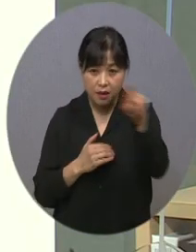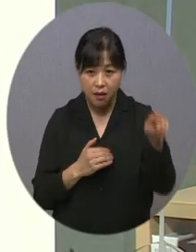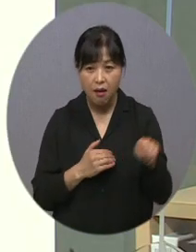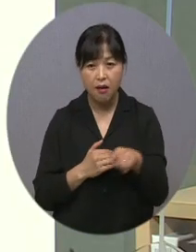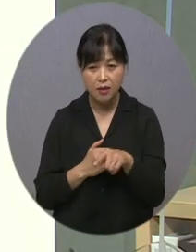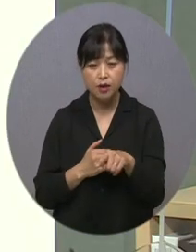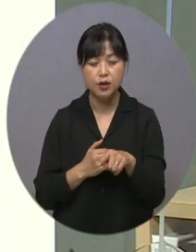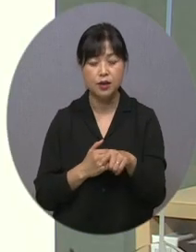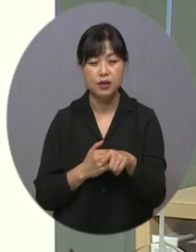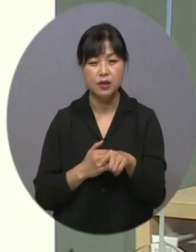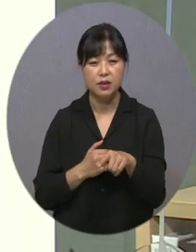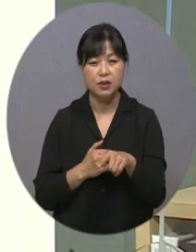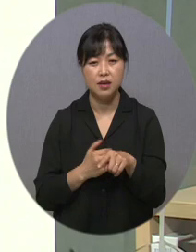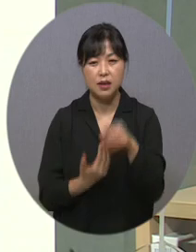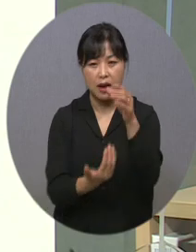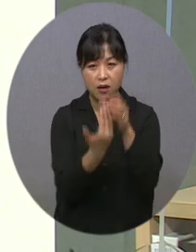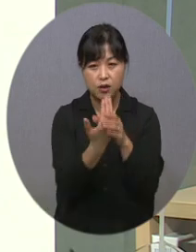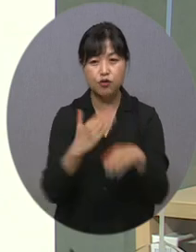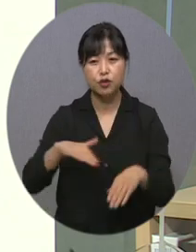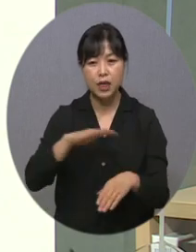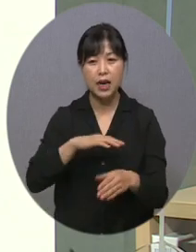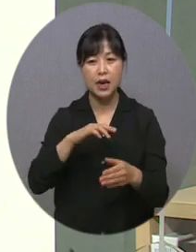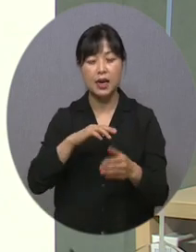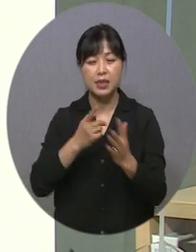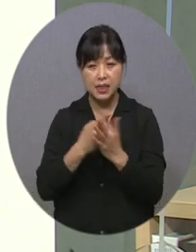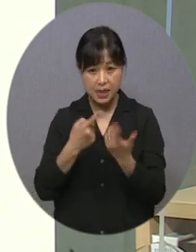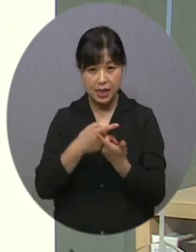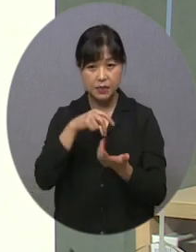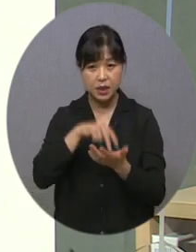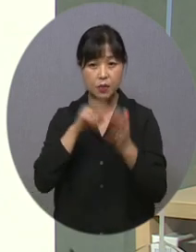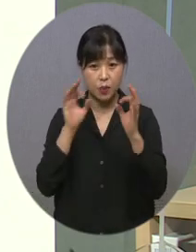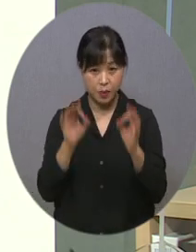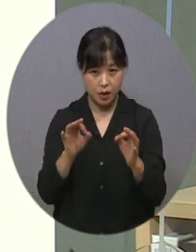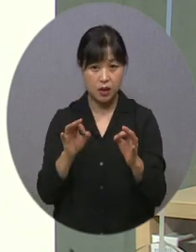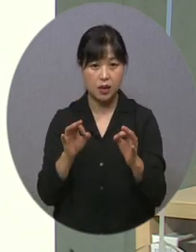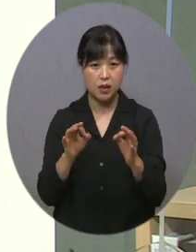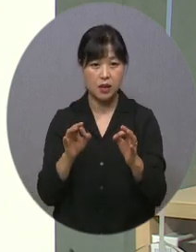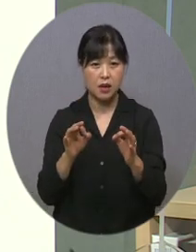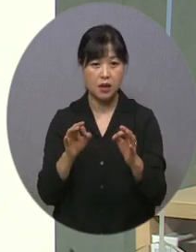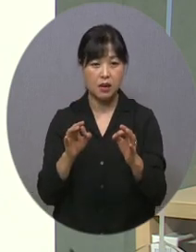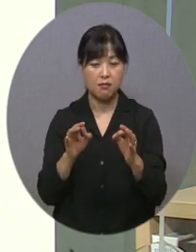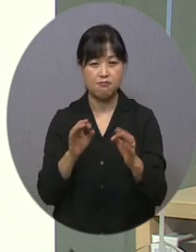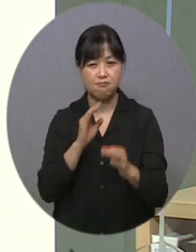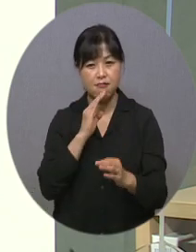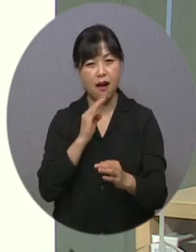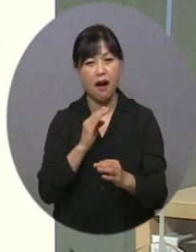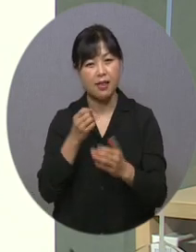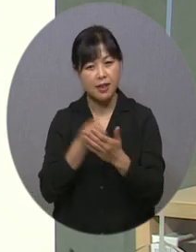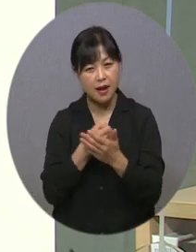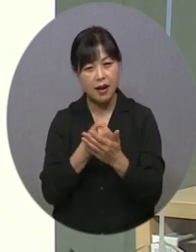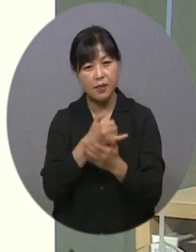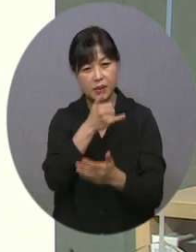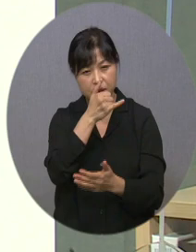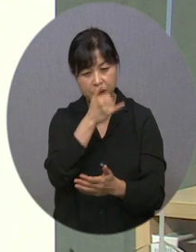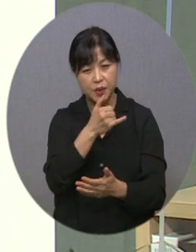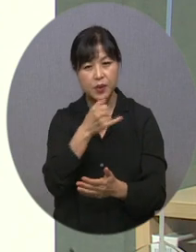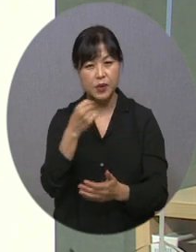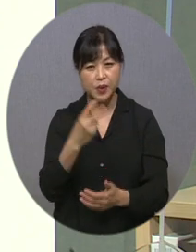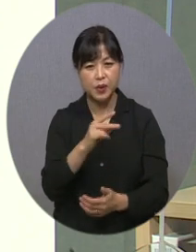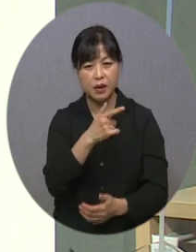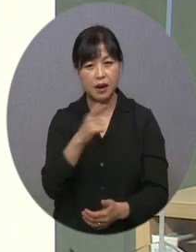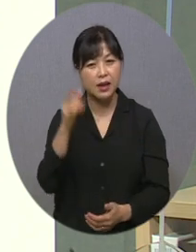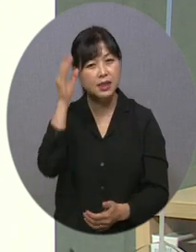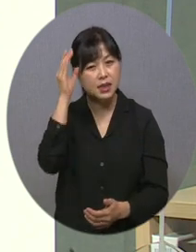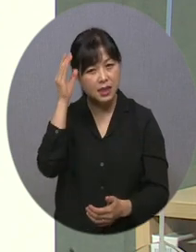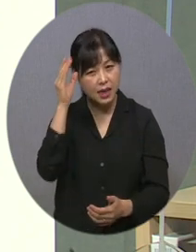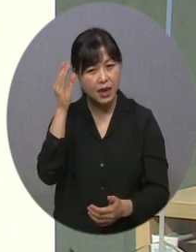결국은 우리가 이해를 하고 보면은 얼마나 안쓰럽고 기대되는 바